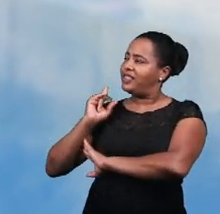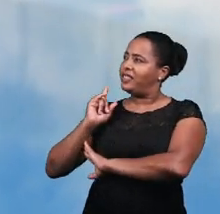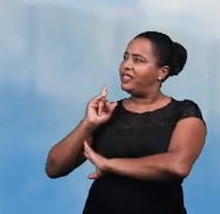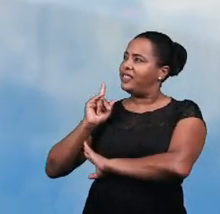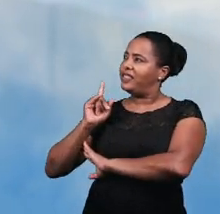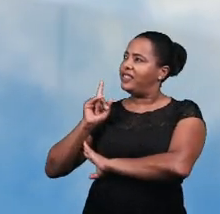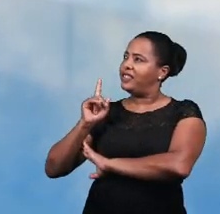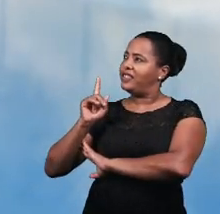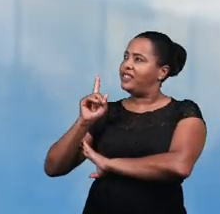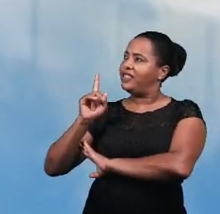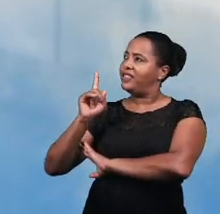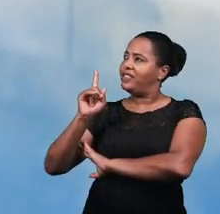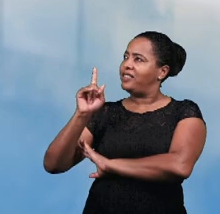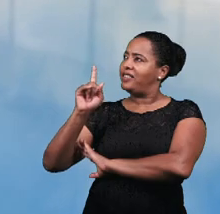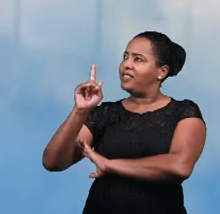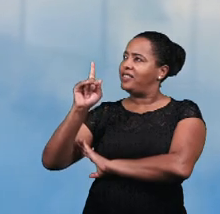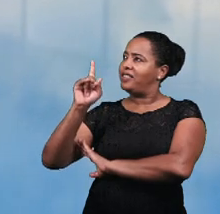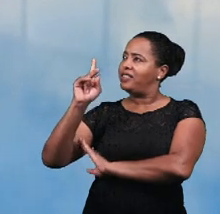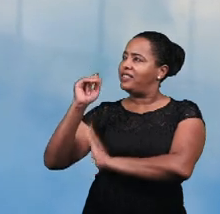meu Rei e